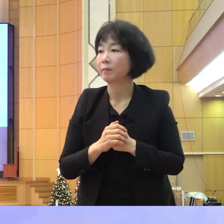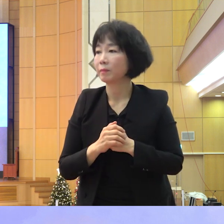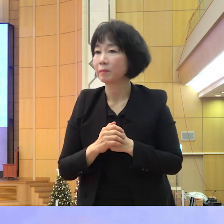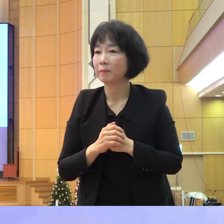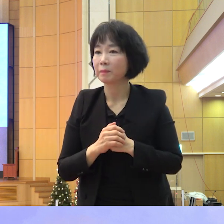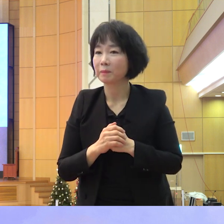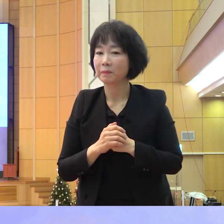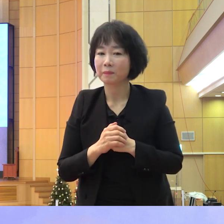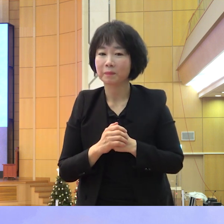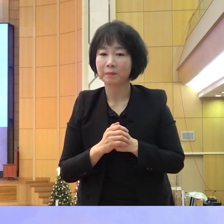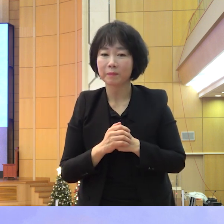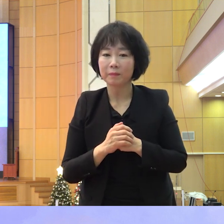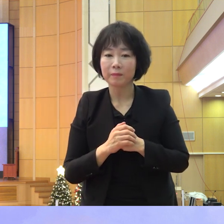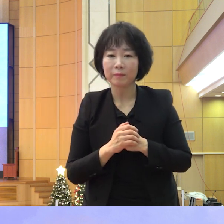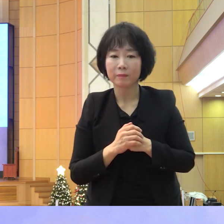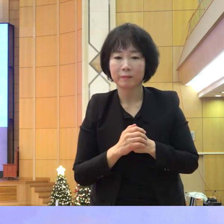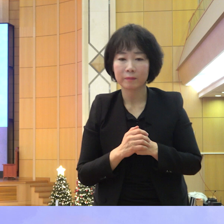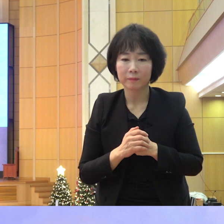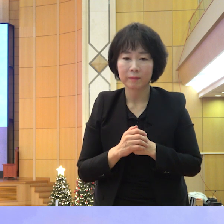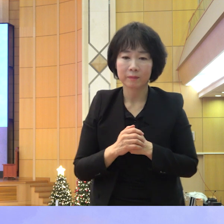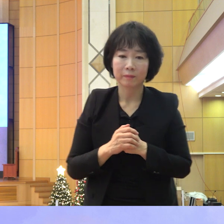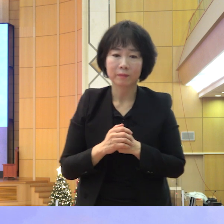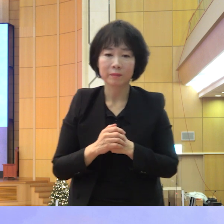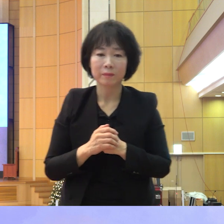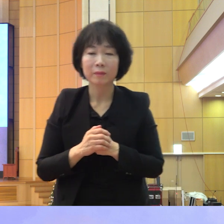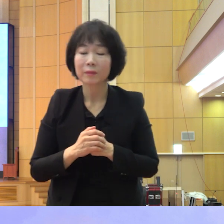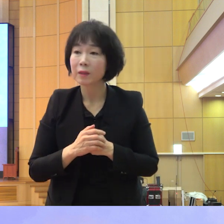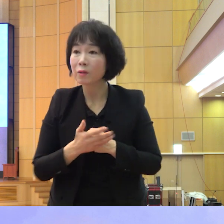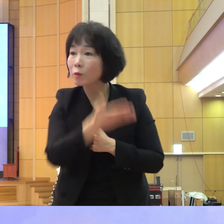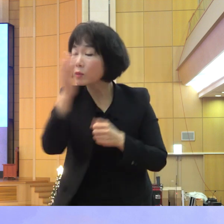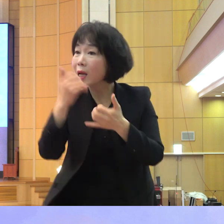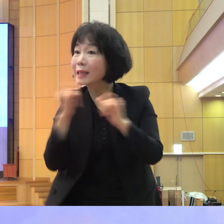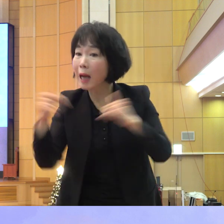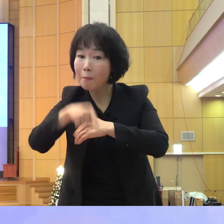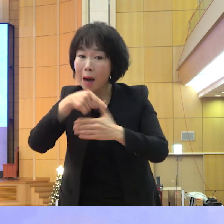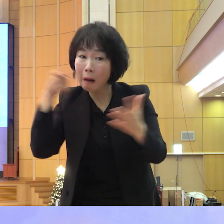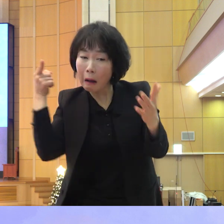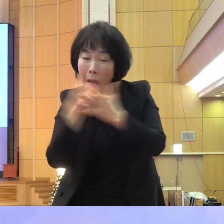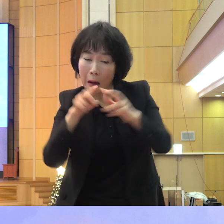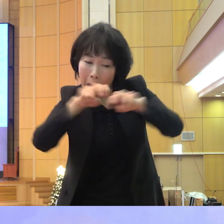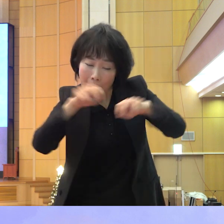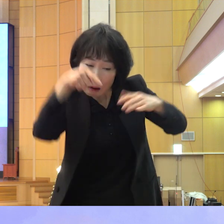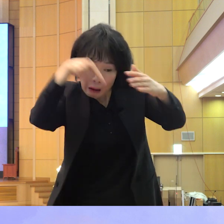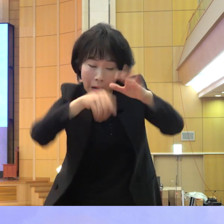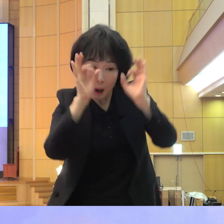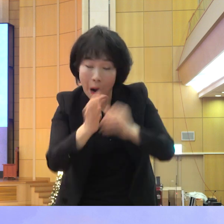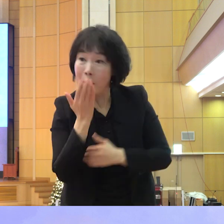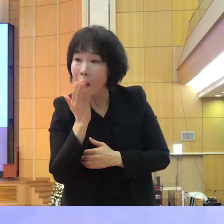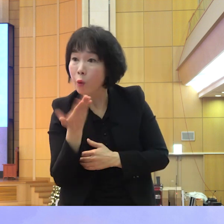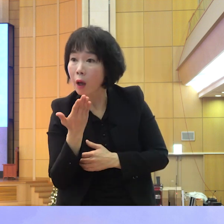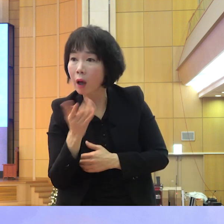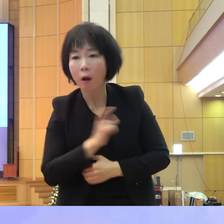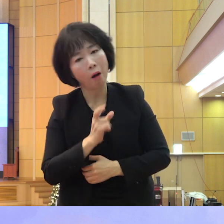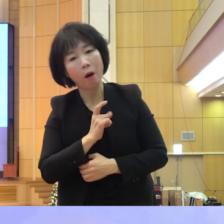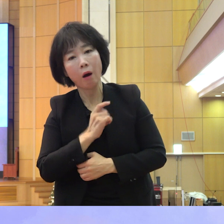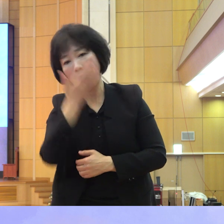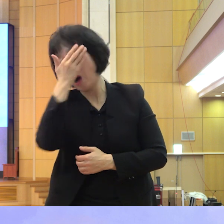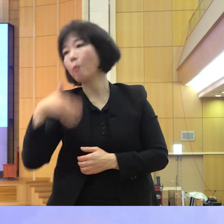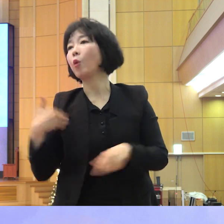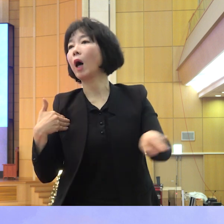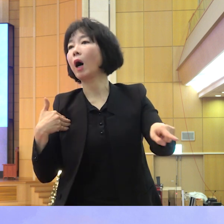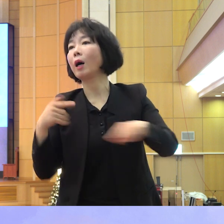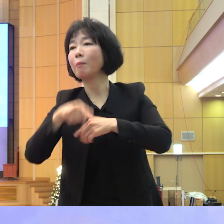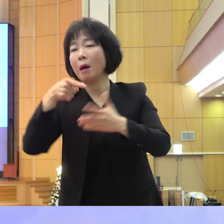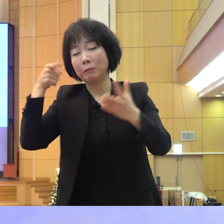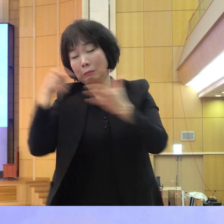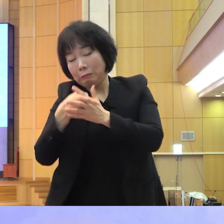있어요. 10개의 물속 깊이는 알아도 사람의 마음속 깊이는 모른다는 말이 있어요. 그렇게 알기 어려운데 우리 주님은